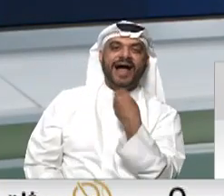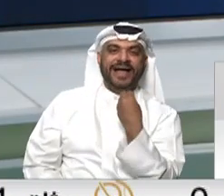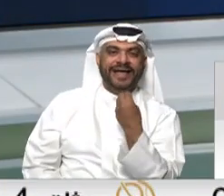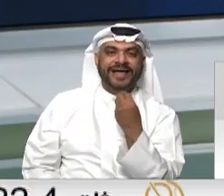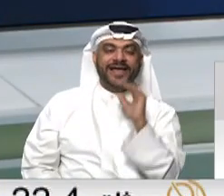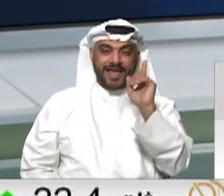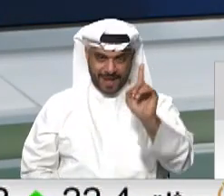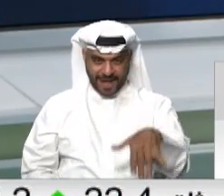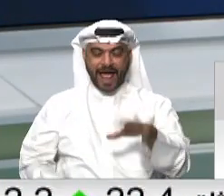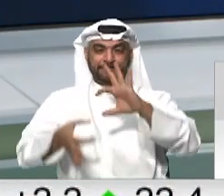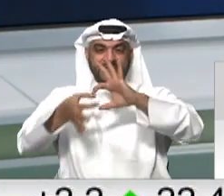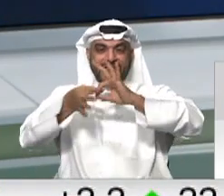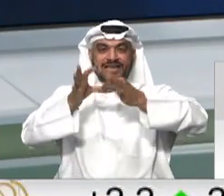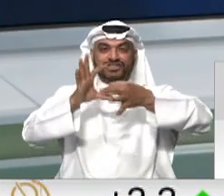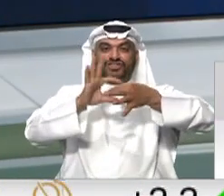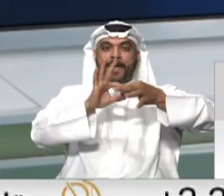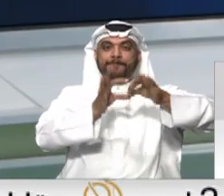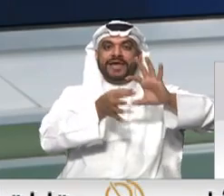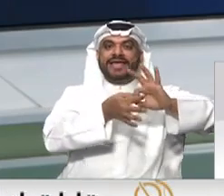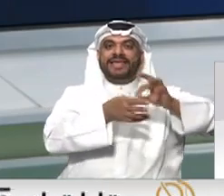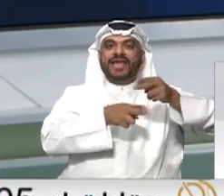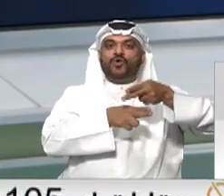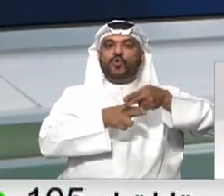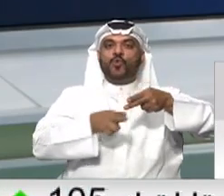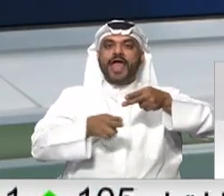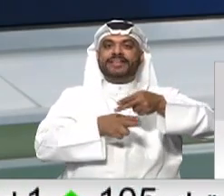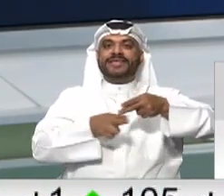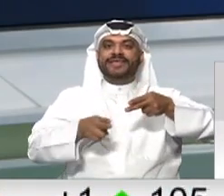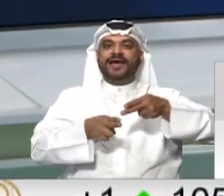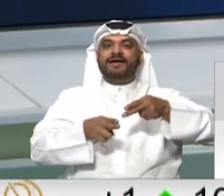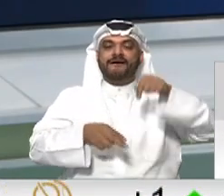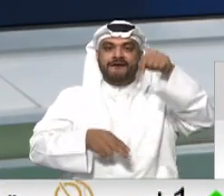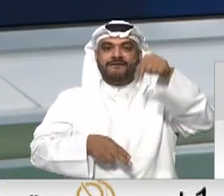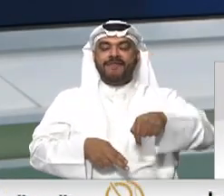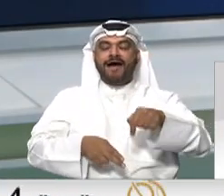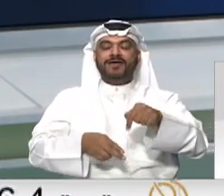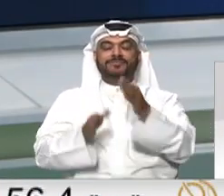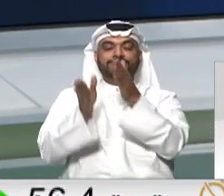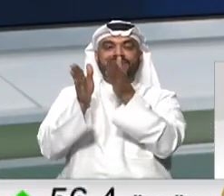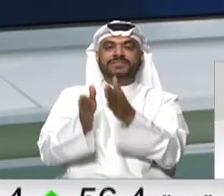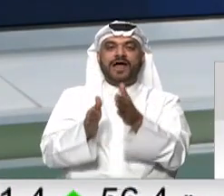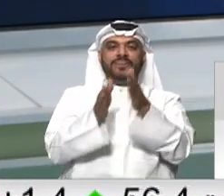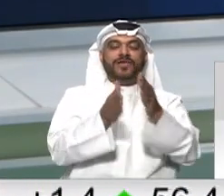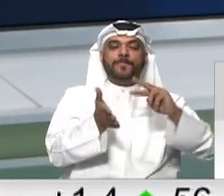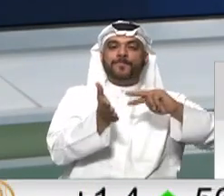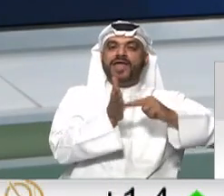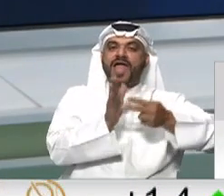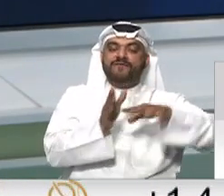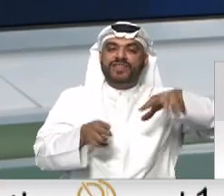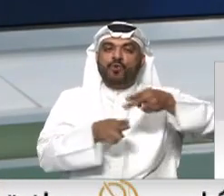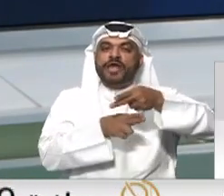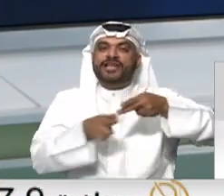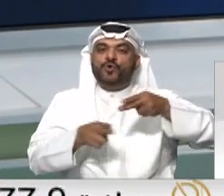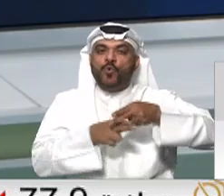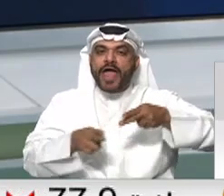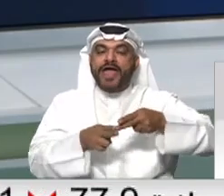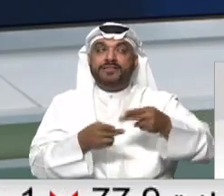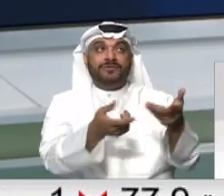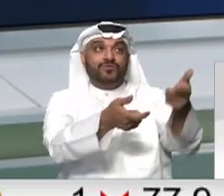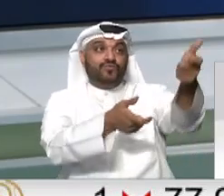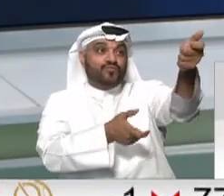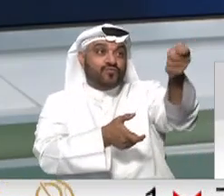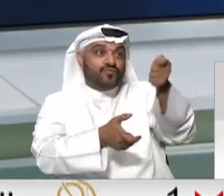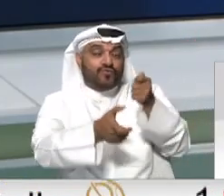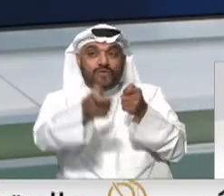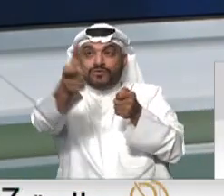التنسيقيه الثاني للجهات الحكوميه المشاركه باداره المشهد السياحي والترفيه في البلاد وتقديم رؤيه